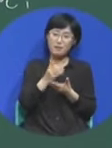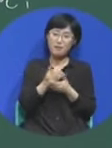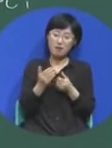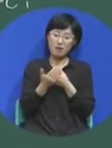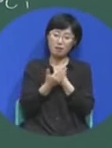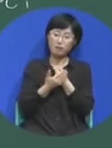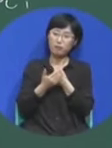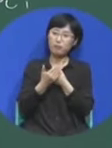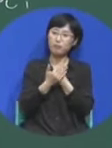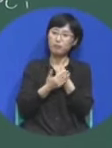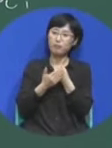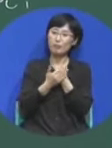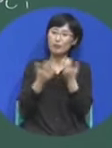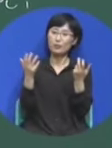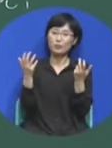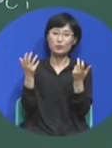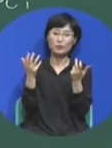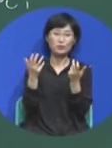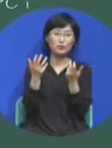주시는 은혜로 역사하실 거예요.